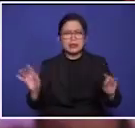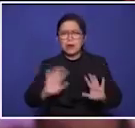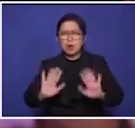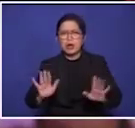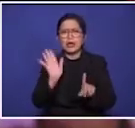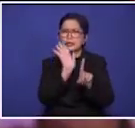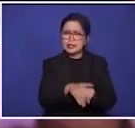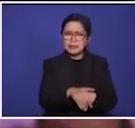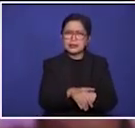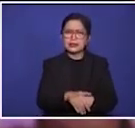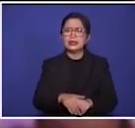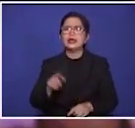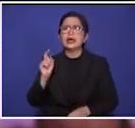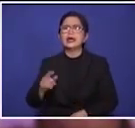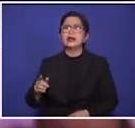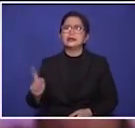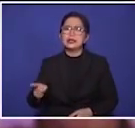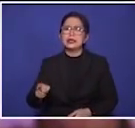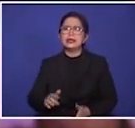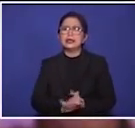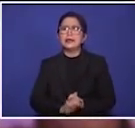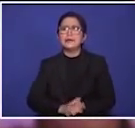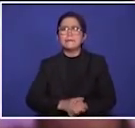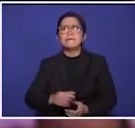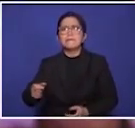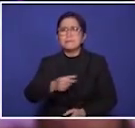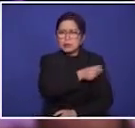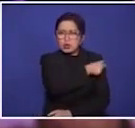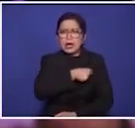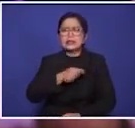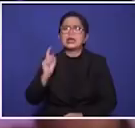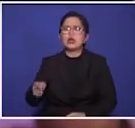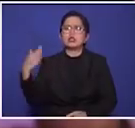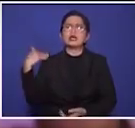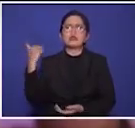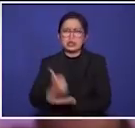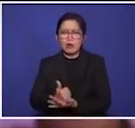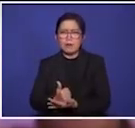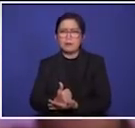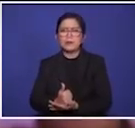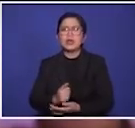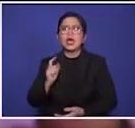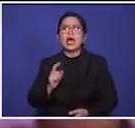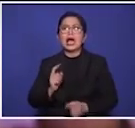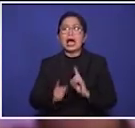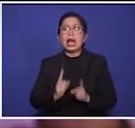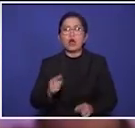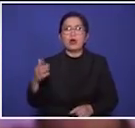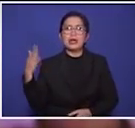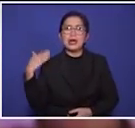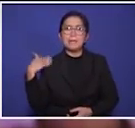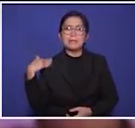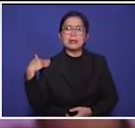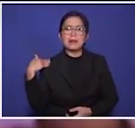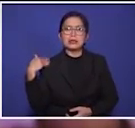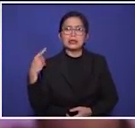adalah aparat itu tanggung jawab kepala eksekutif jadi kita harus jamin kalau ada pejabat yang menyimpang saya akan